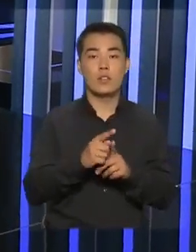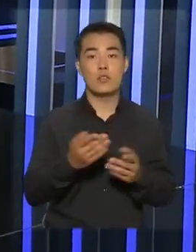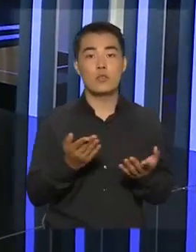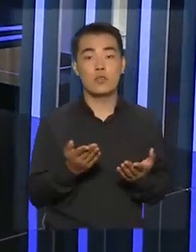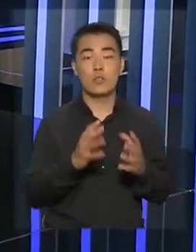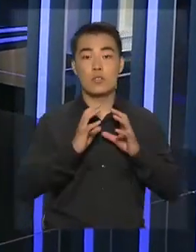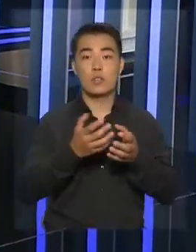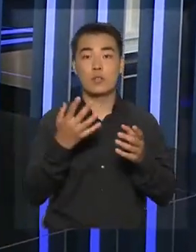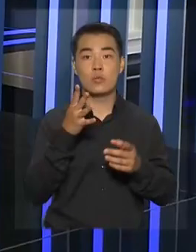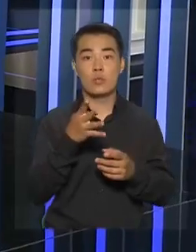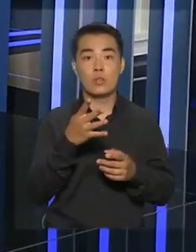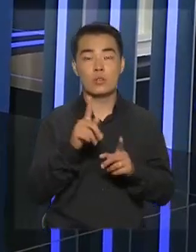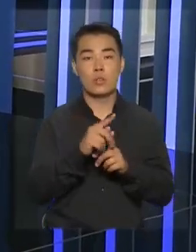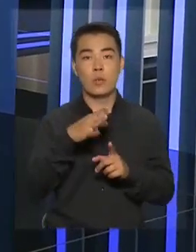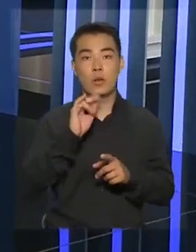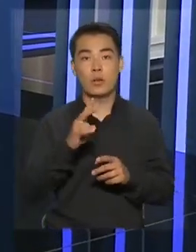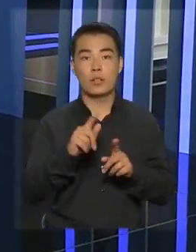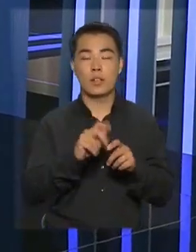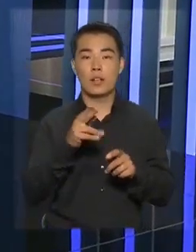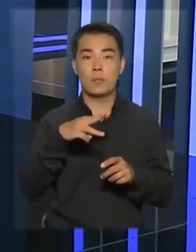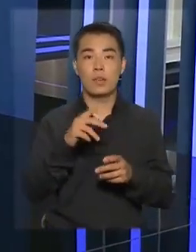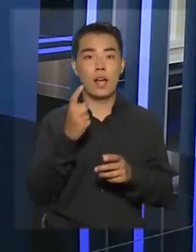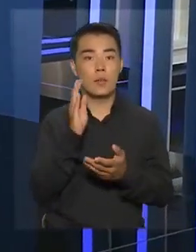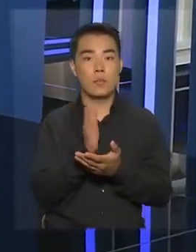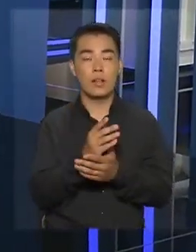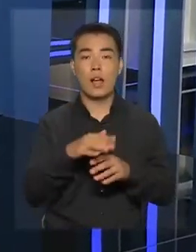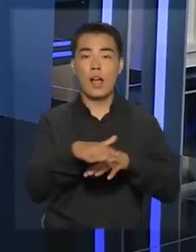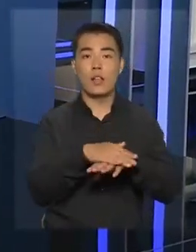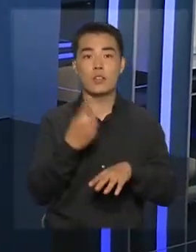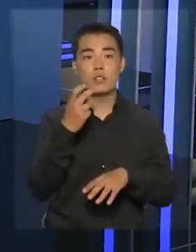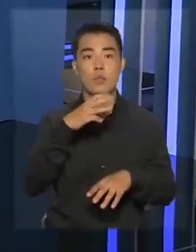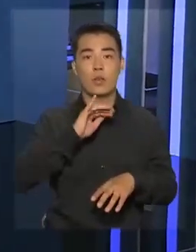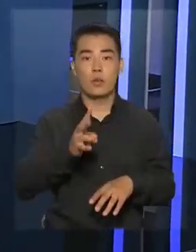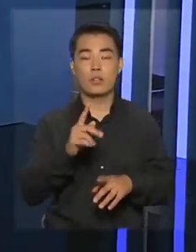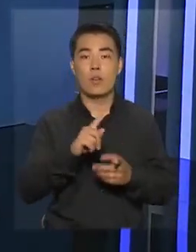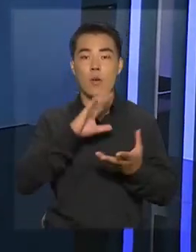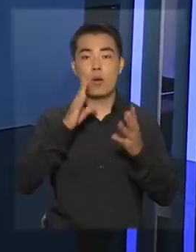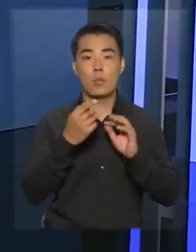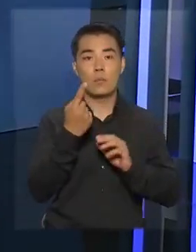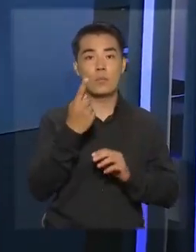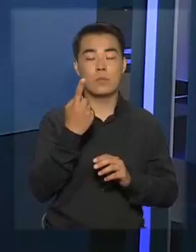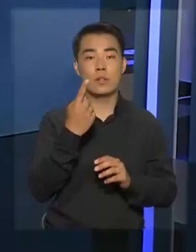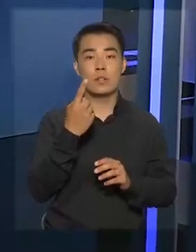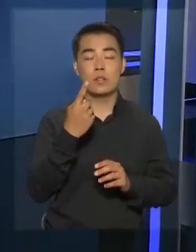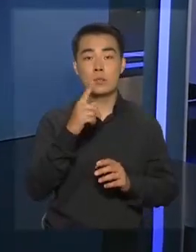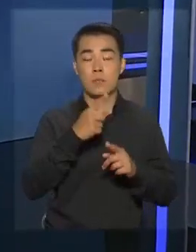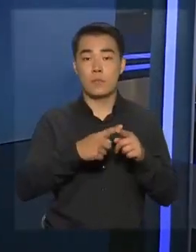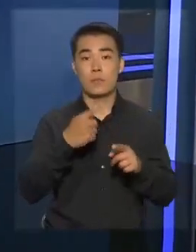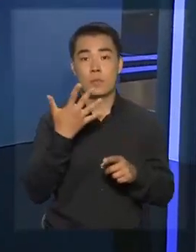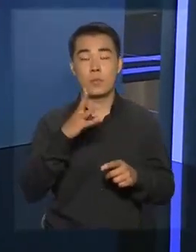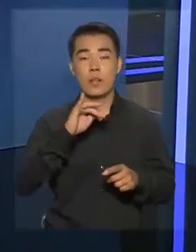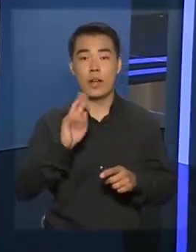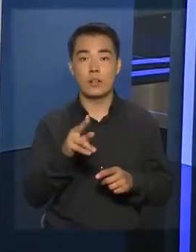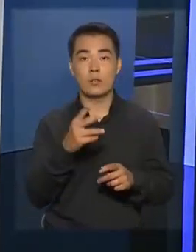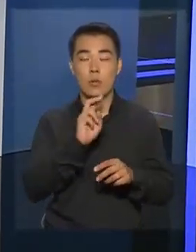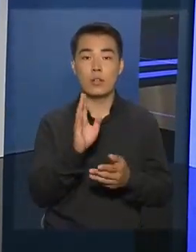шарының 4,5 миллион шаршы шақырымына ие. Халық саны 200 миллионнан, ортақ табысы 1,5 миллиард доллардан асады.